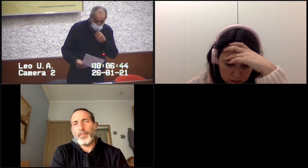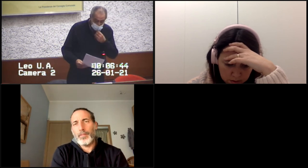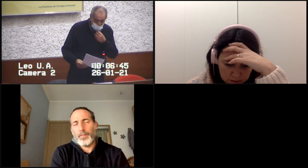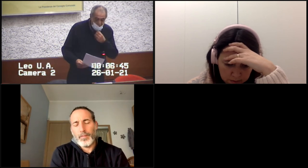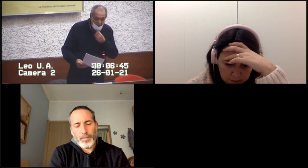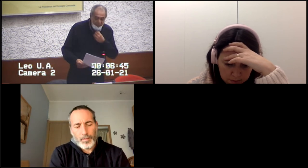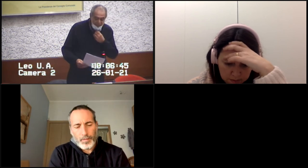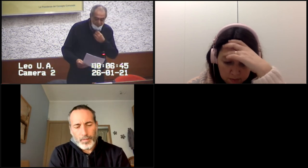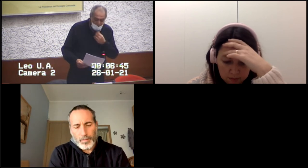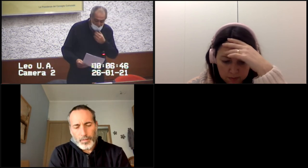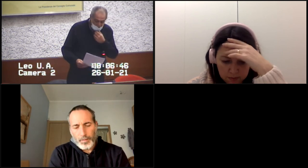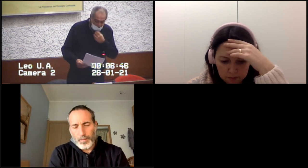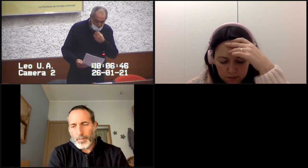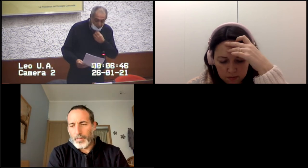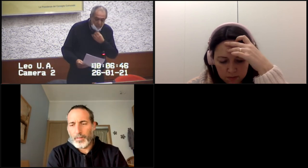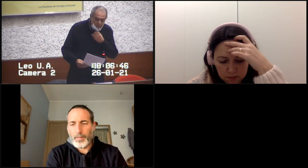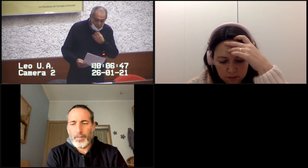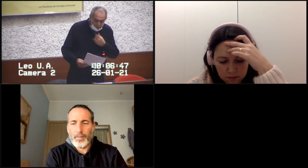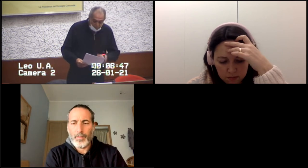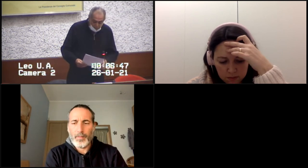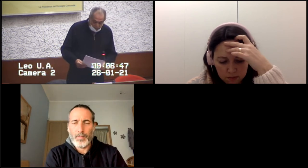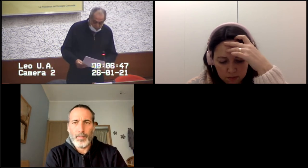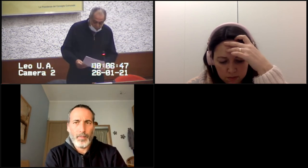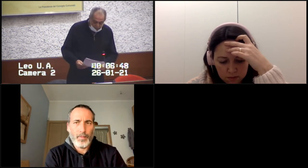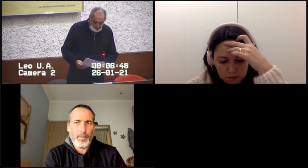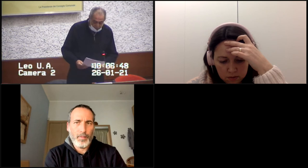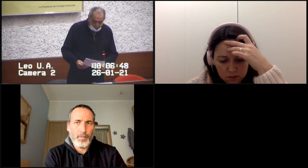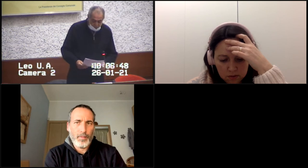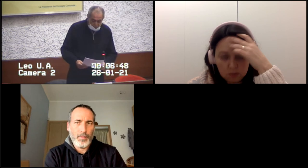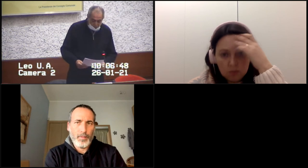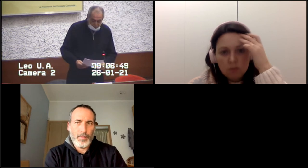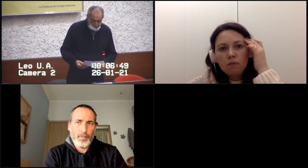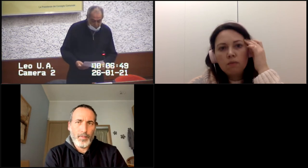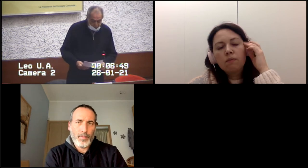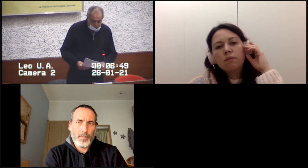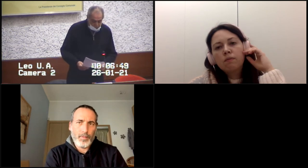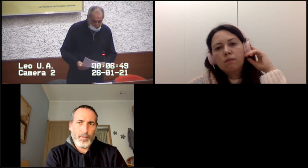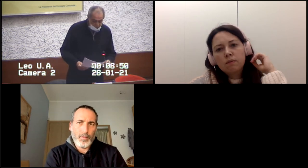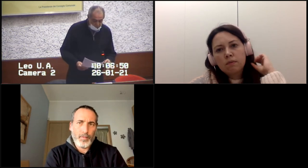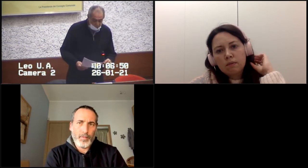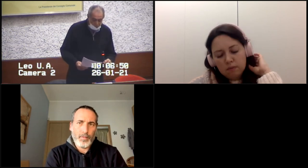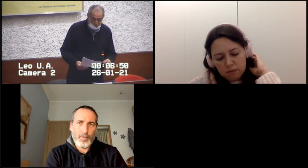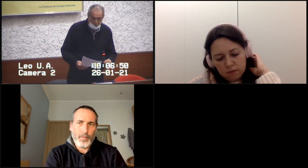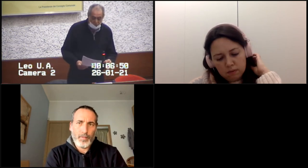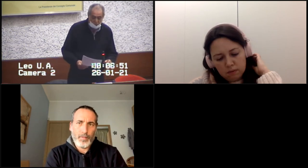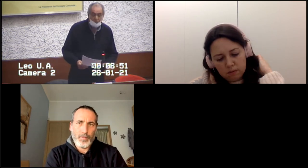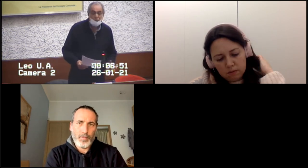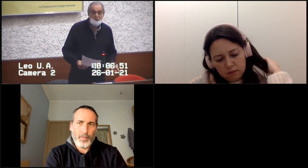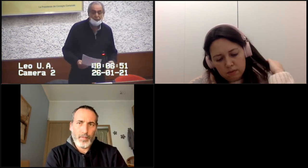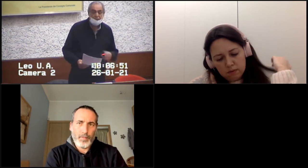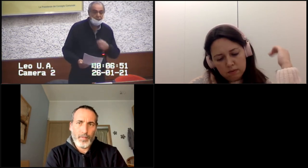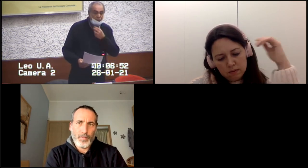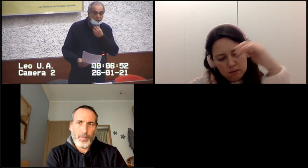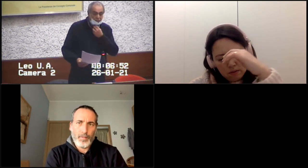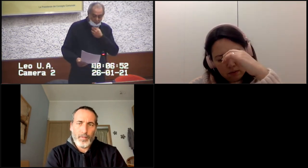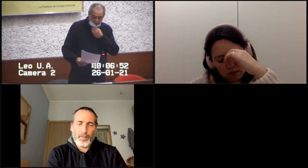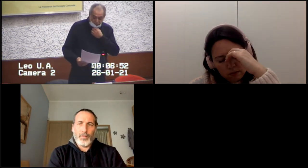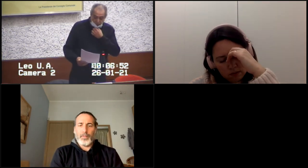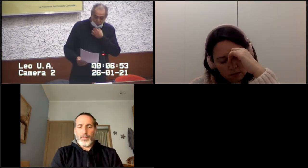abbasso leggermente la mascherina perché faccio fatica, il fatto che l'area in questione, che è una piccola porzione di territorio, non fosse